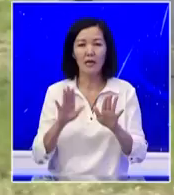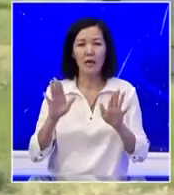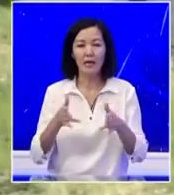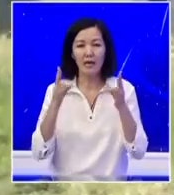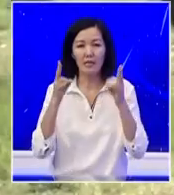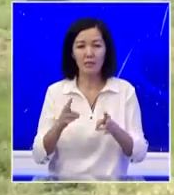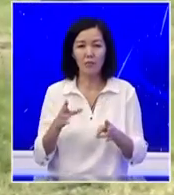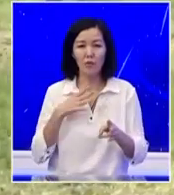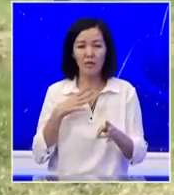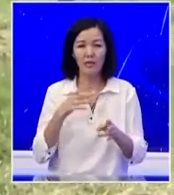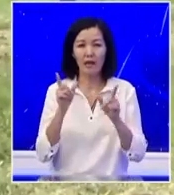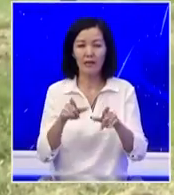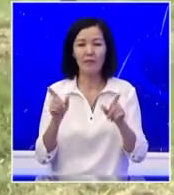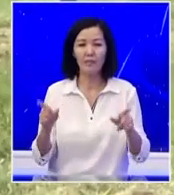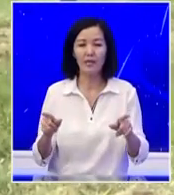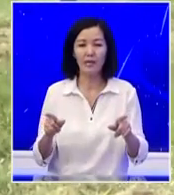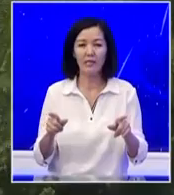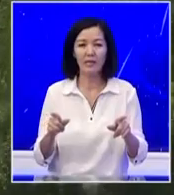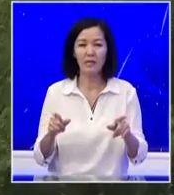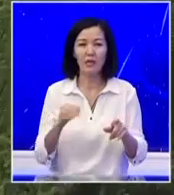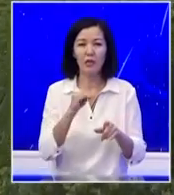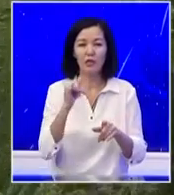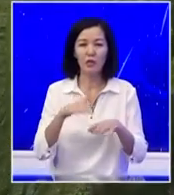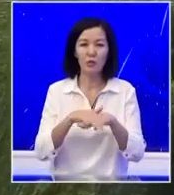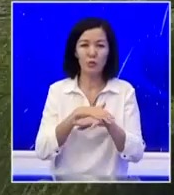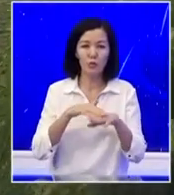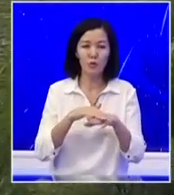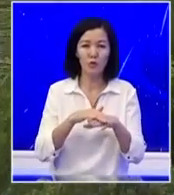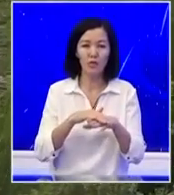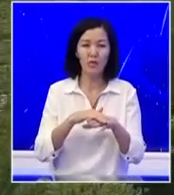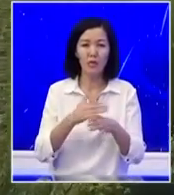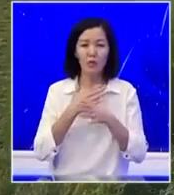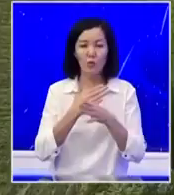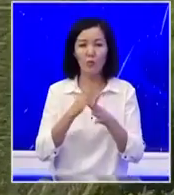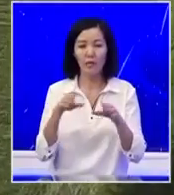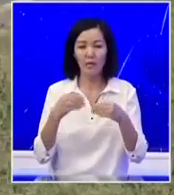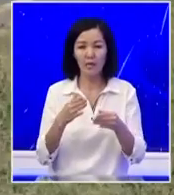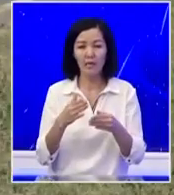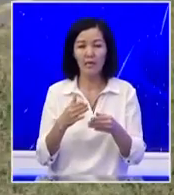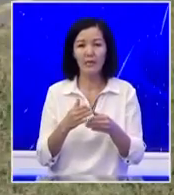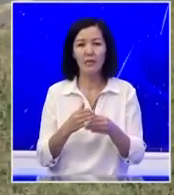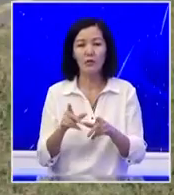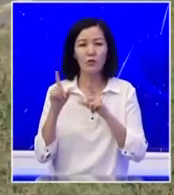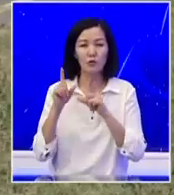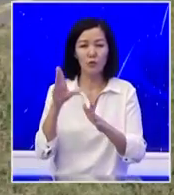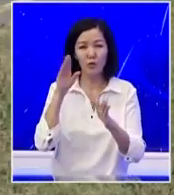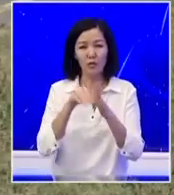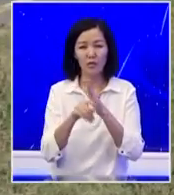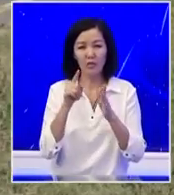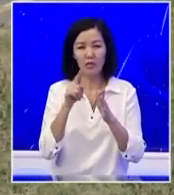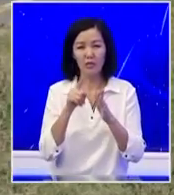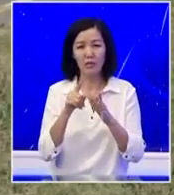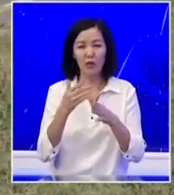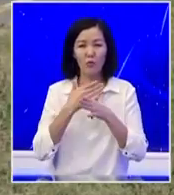апаттан зардап шеккен ағайынға деген жетісу жұртының ыстық ықыласы, ақ ниеті. Жүк көлігіне тиелген көмек